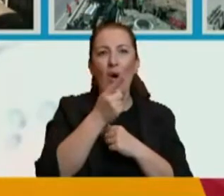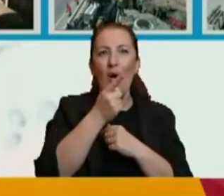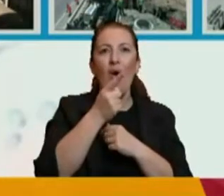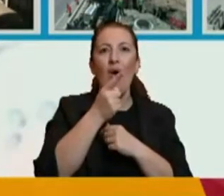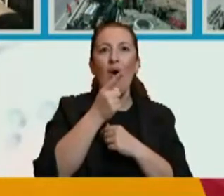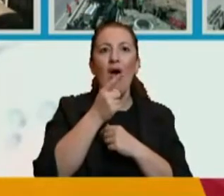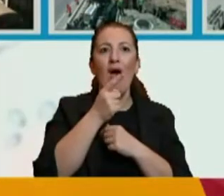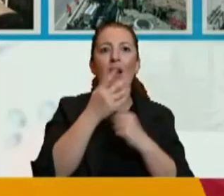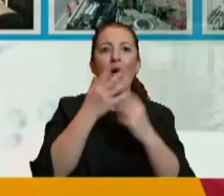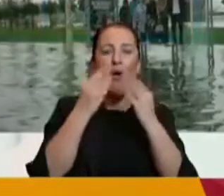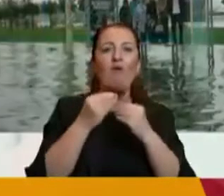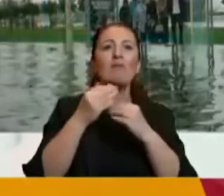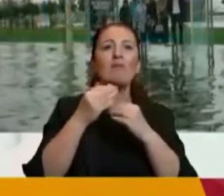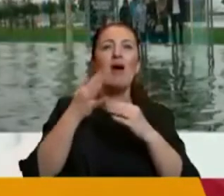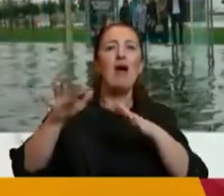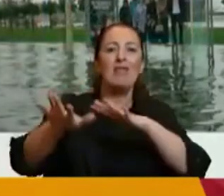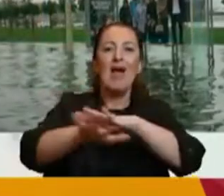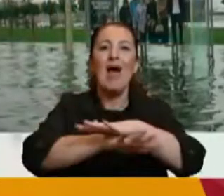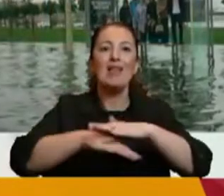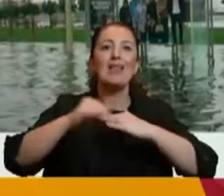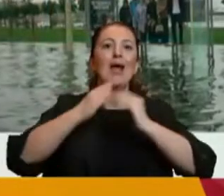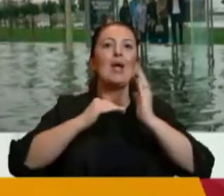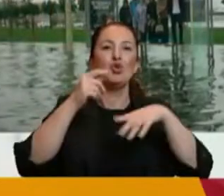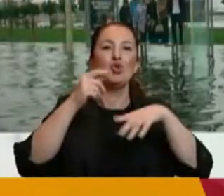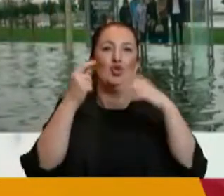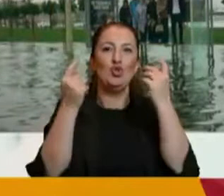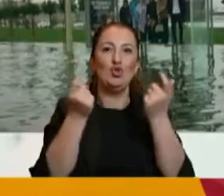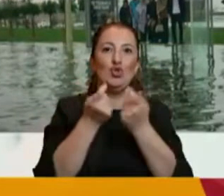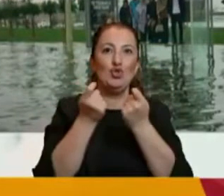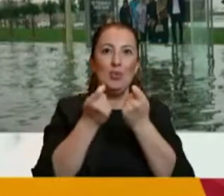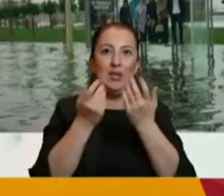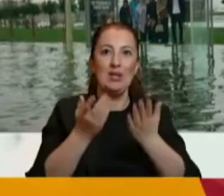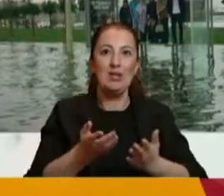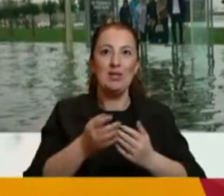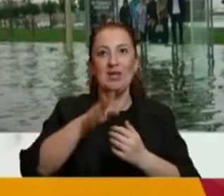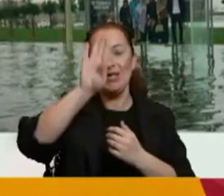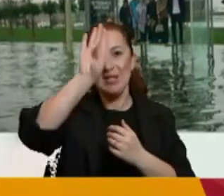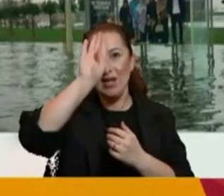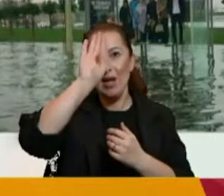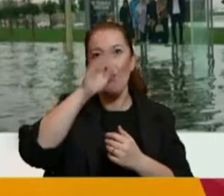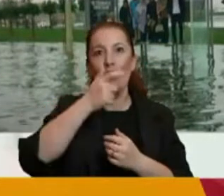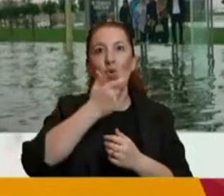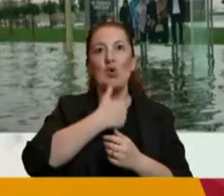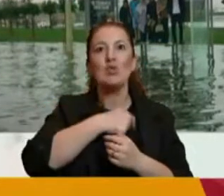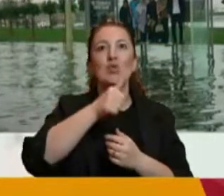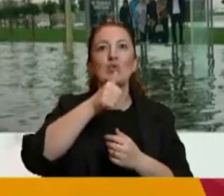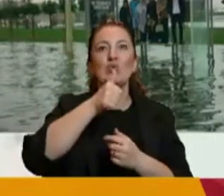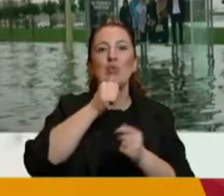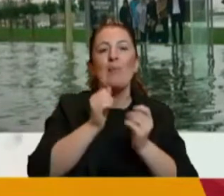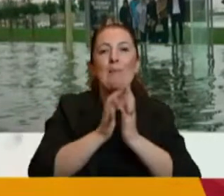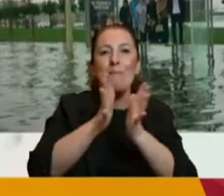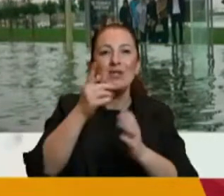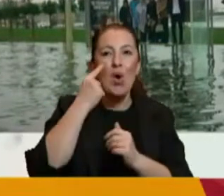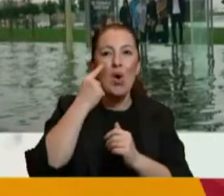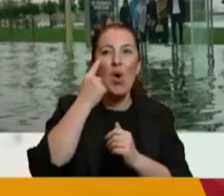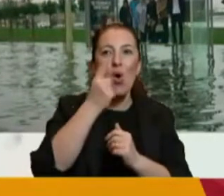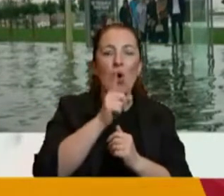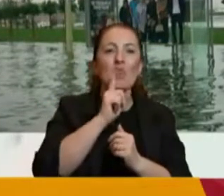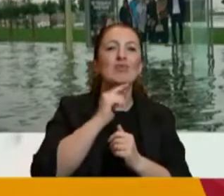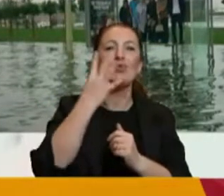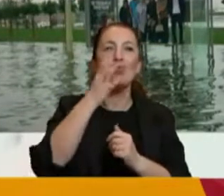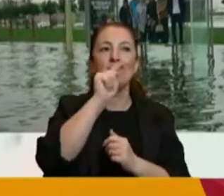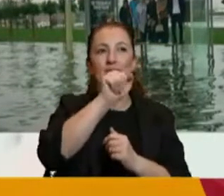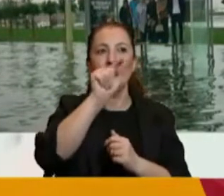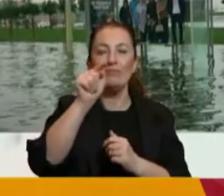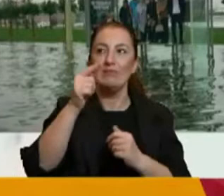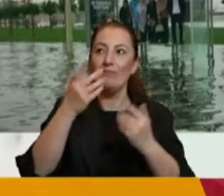gerçekleştirilen altyapı çalışmaları a bu İstanbul özellikle su baskını yaşanan 104 noktasında